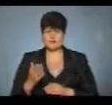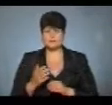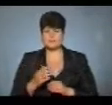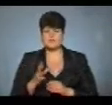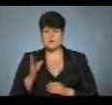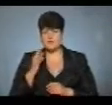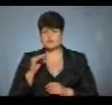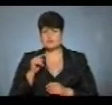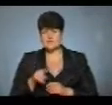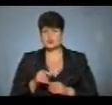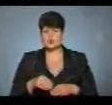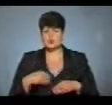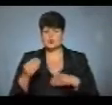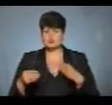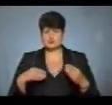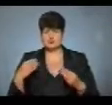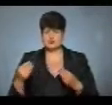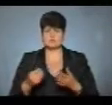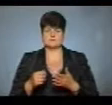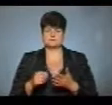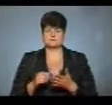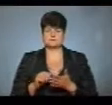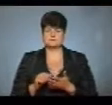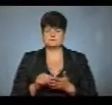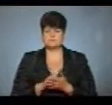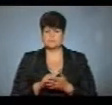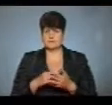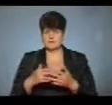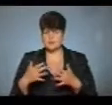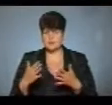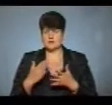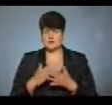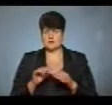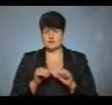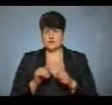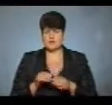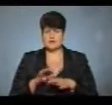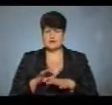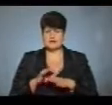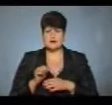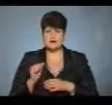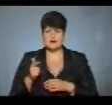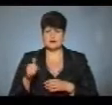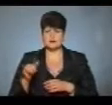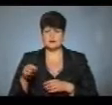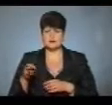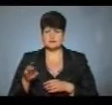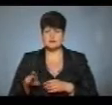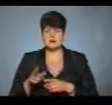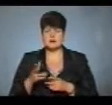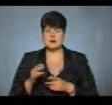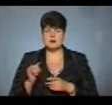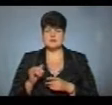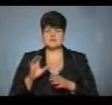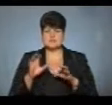що розповсюдження друкованої агітаційної продукції є однією із форм ведення агітації, а в